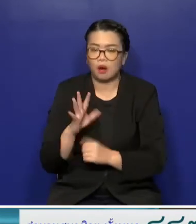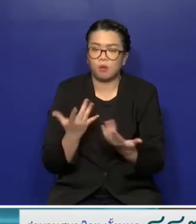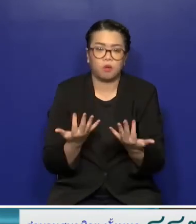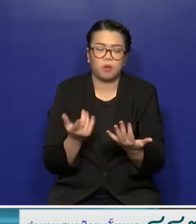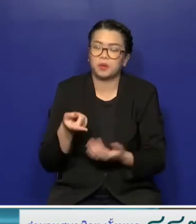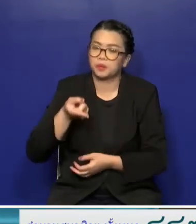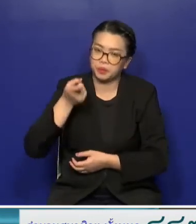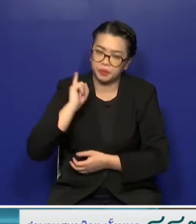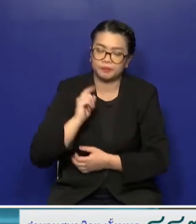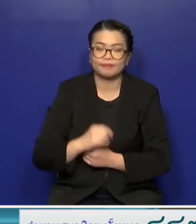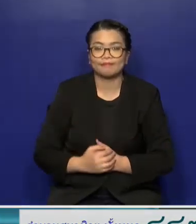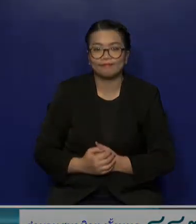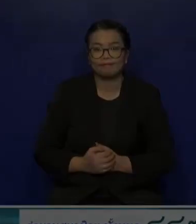ครัผมขอบคุณครับต่ไปเชอ